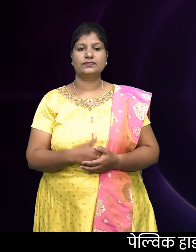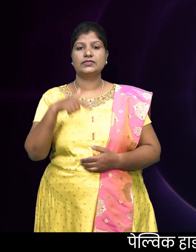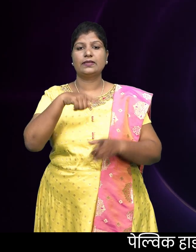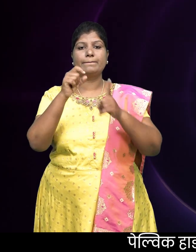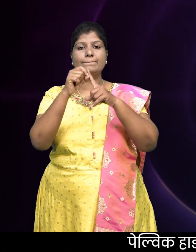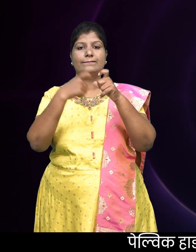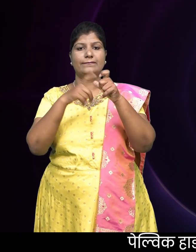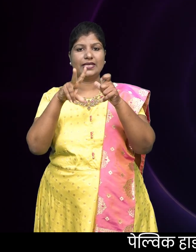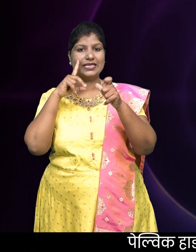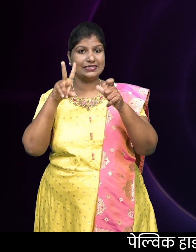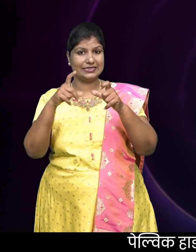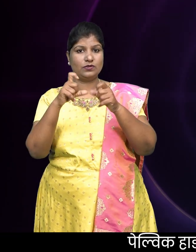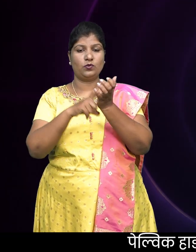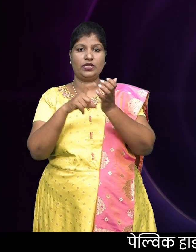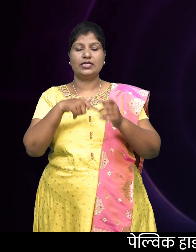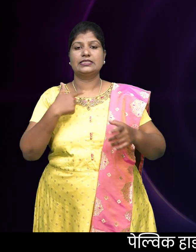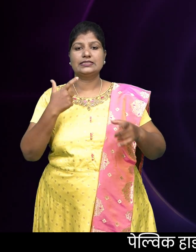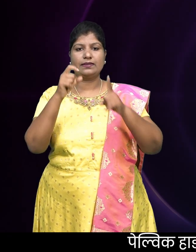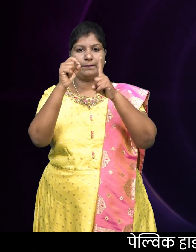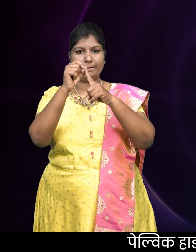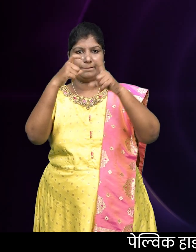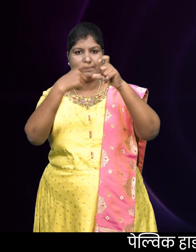पेल्विक हाडांना पेल्विक गर्डल असेही म्हणतात.